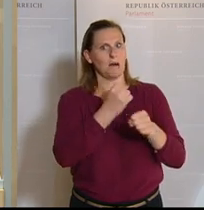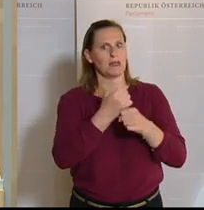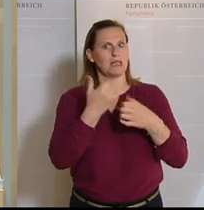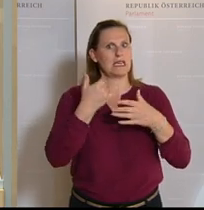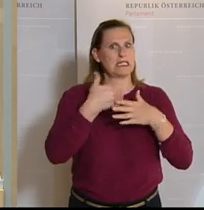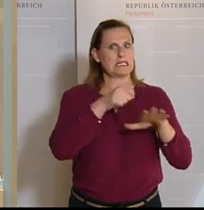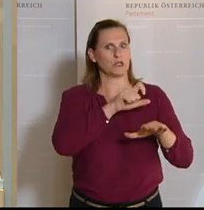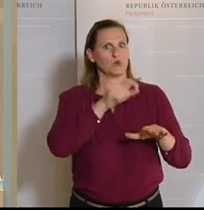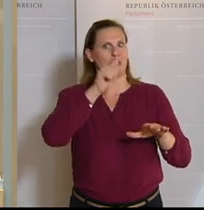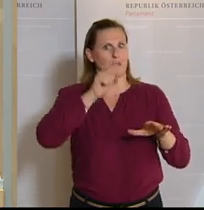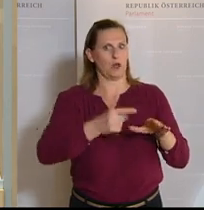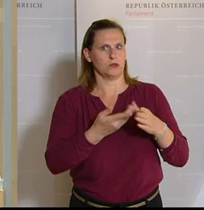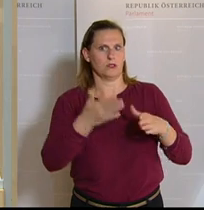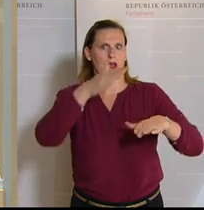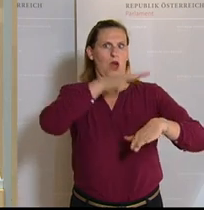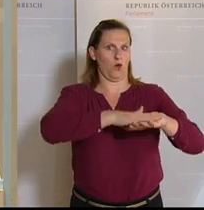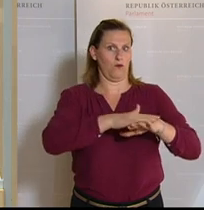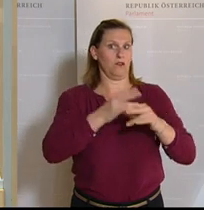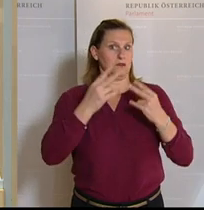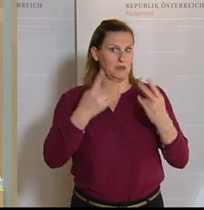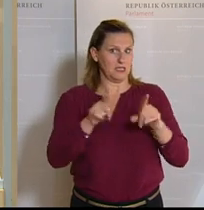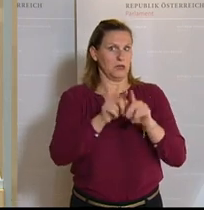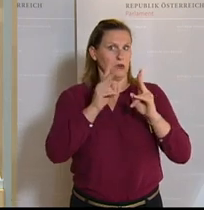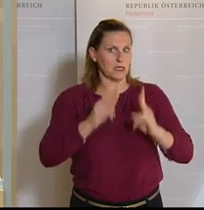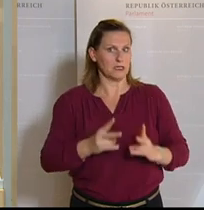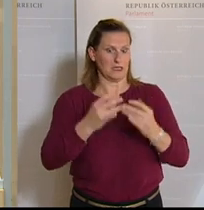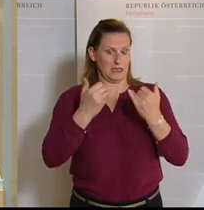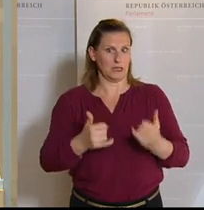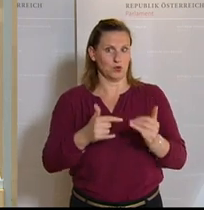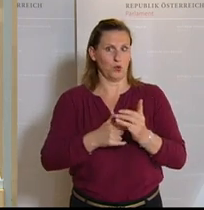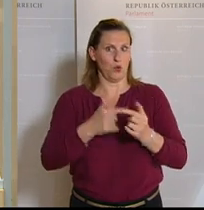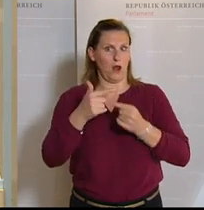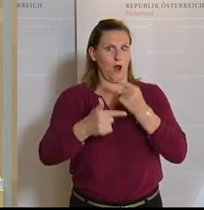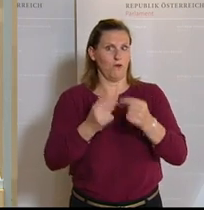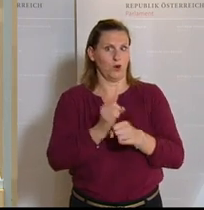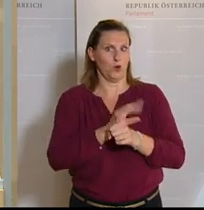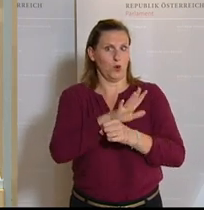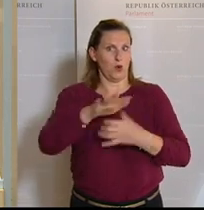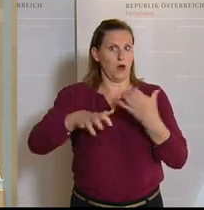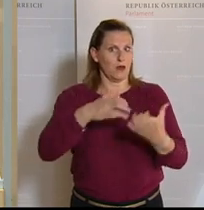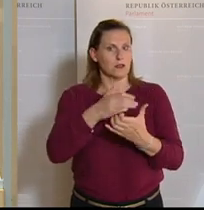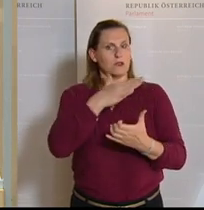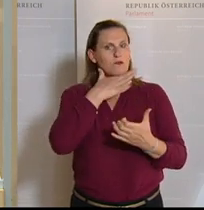auch richtig. Wir sind mitten in der Corona-Krise und Ehrenamtliche und Freiwillige arbeiten